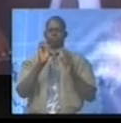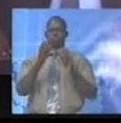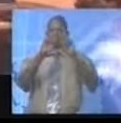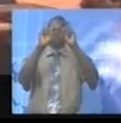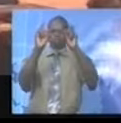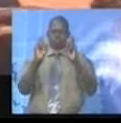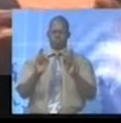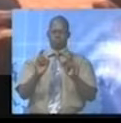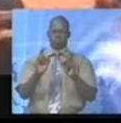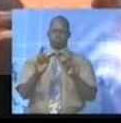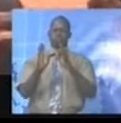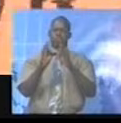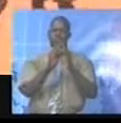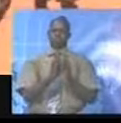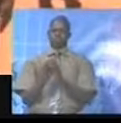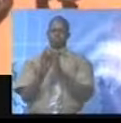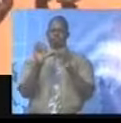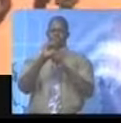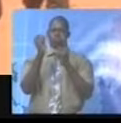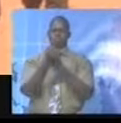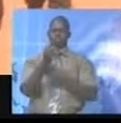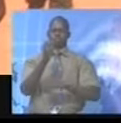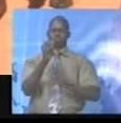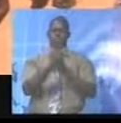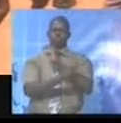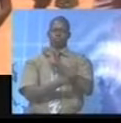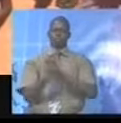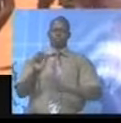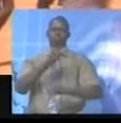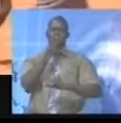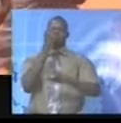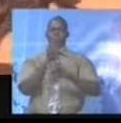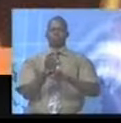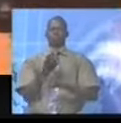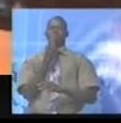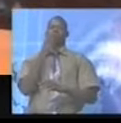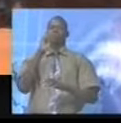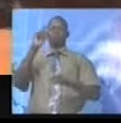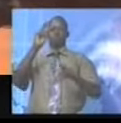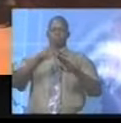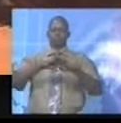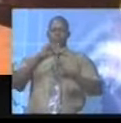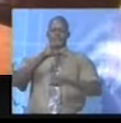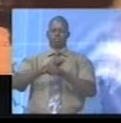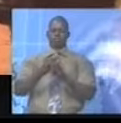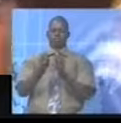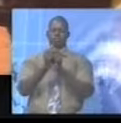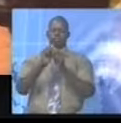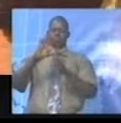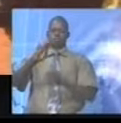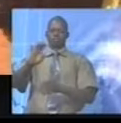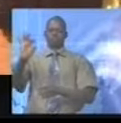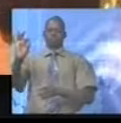question, la cohésion sociale à Puitenga. Maintenant installé, Jean-Baptiste Kabouré va devoir se mettre au travail avec ses